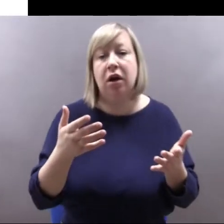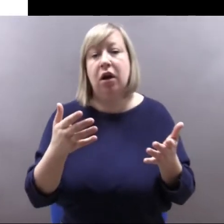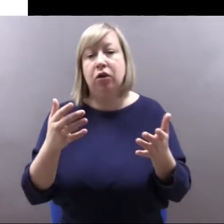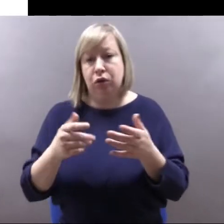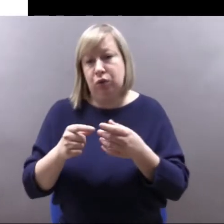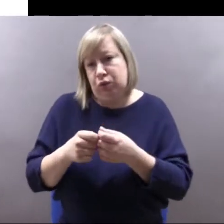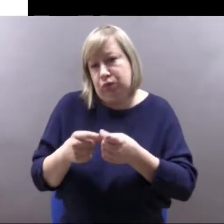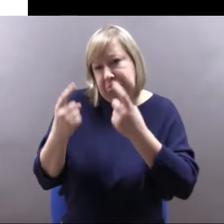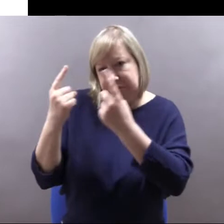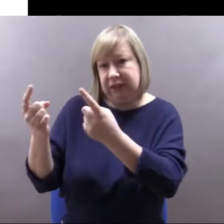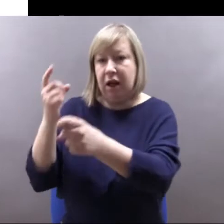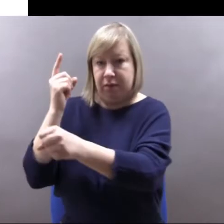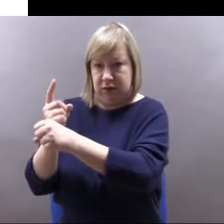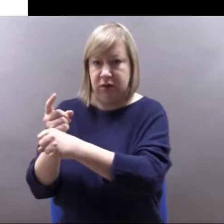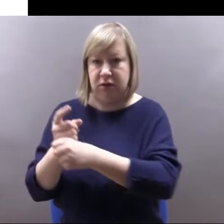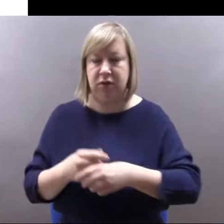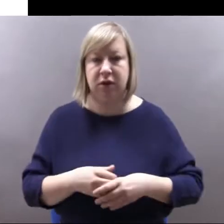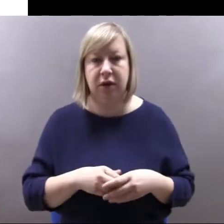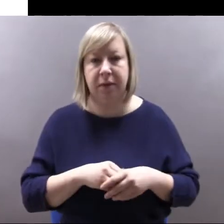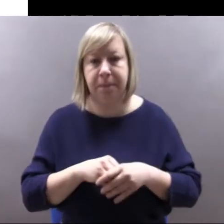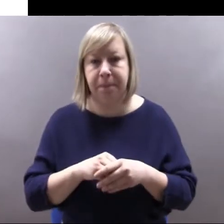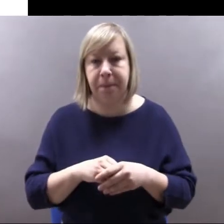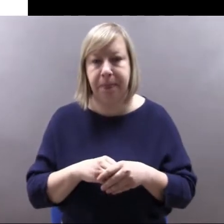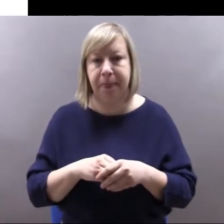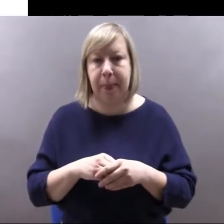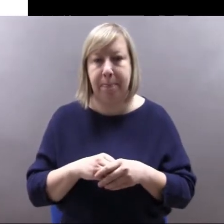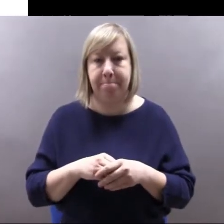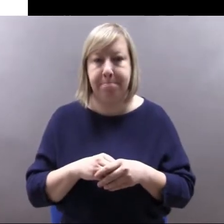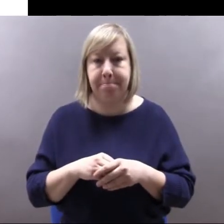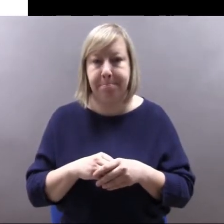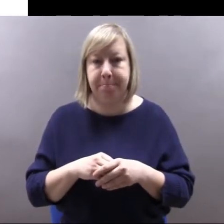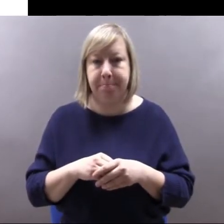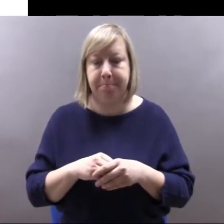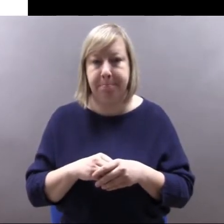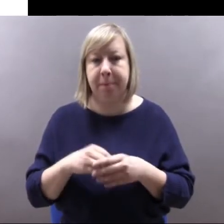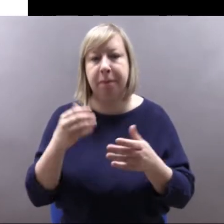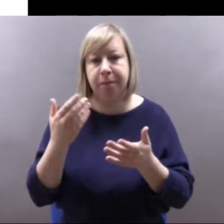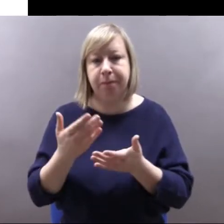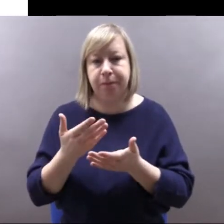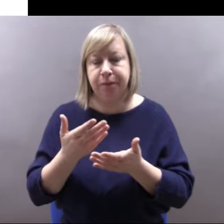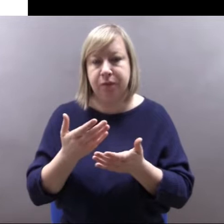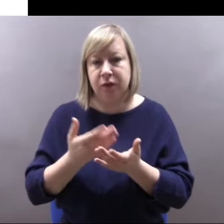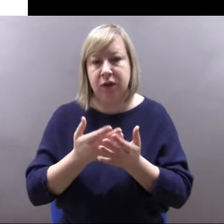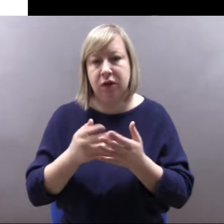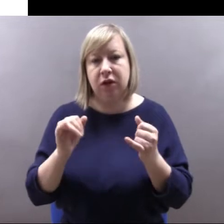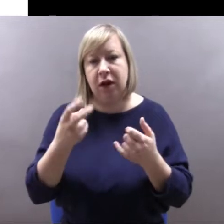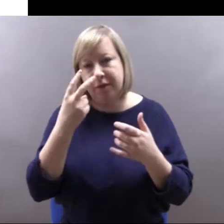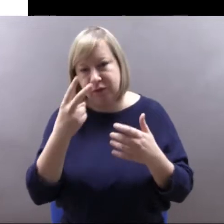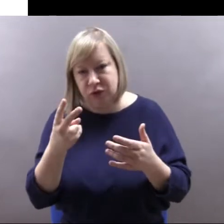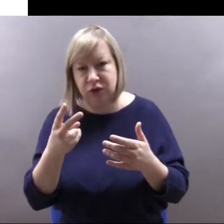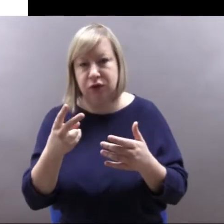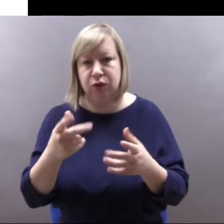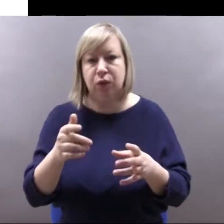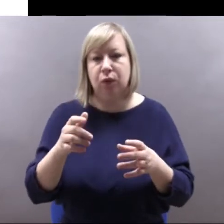plątanina pomieszczeń z jeszcze większą plątaniną piktogramów. Te piktogramy pokazują wszystkie